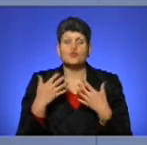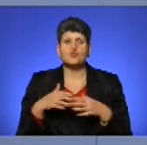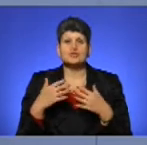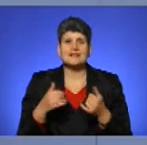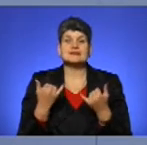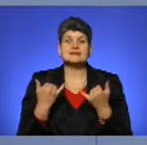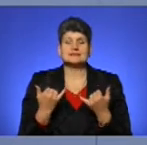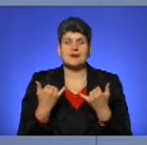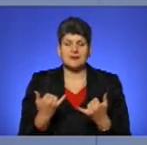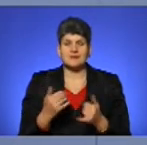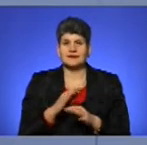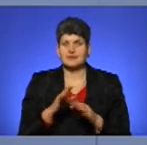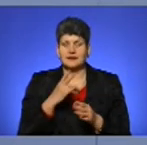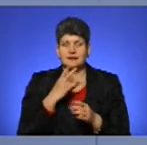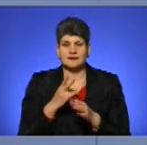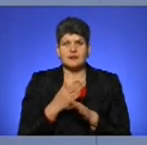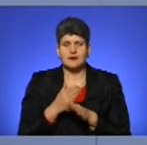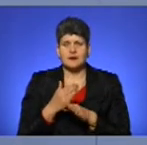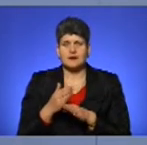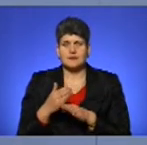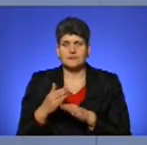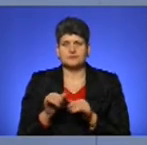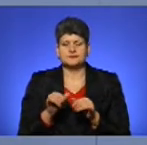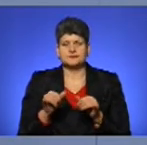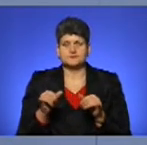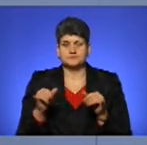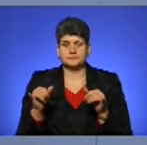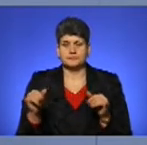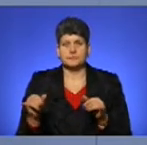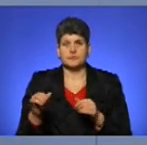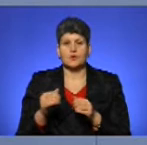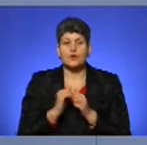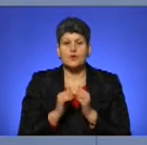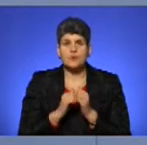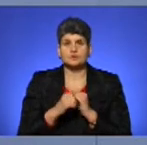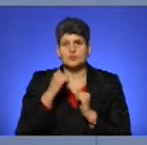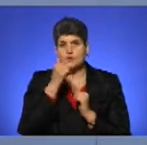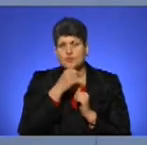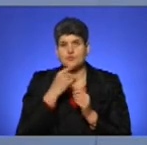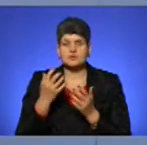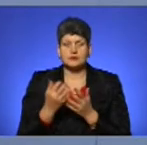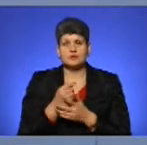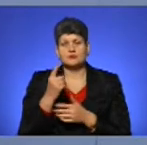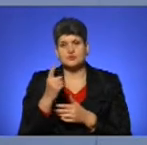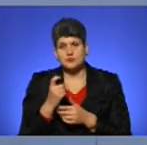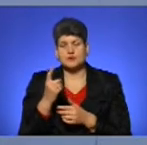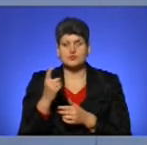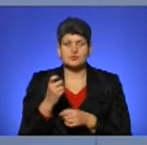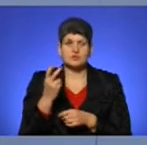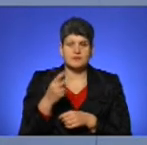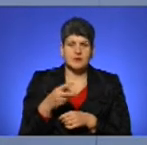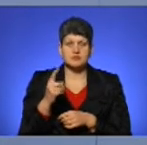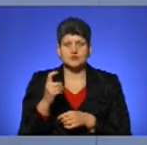зараз, незважаючи на повільні темпи розповсюдження, ми щороку виявляємо 100, 120,